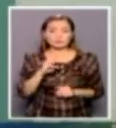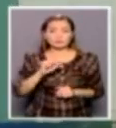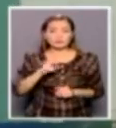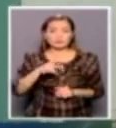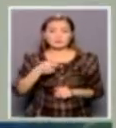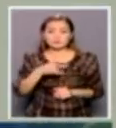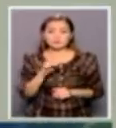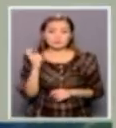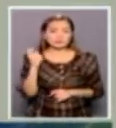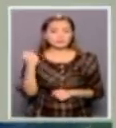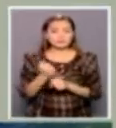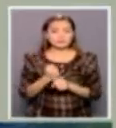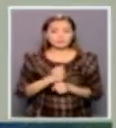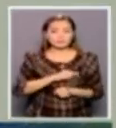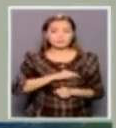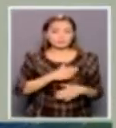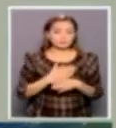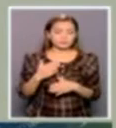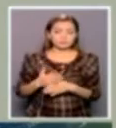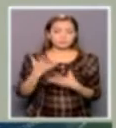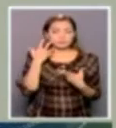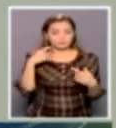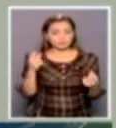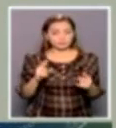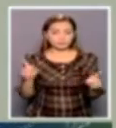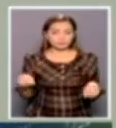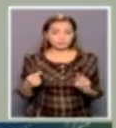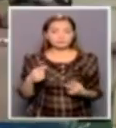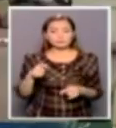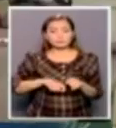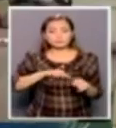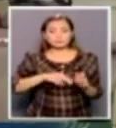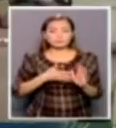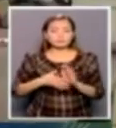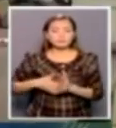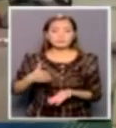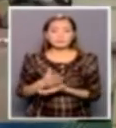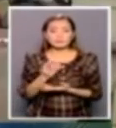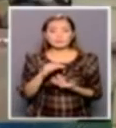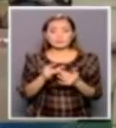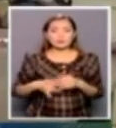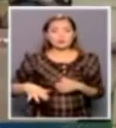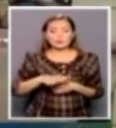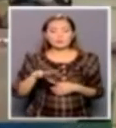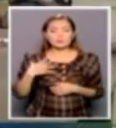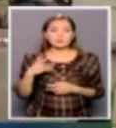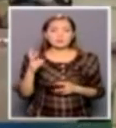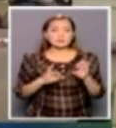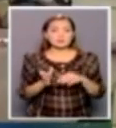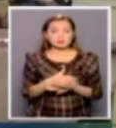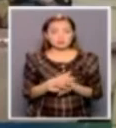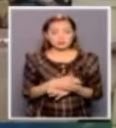шаруа қожалығы еніп, ғалымдардың көмегімен заман талабына сай ғылыми жұмыстар жүргізуде. Сондай-ақ ауданда бұрынғы балық